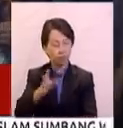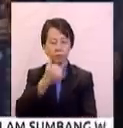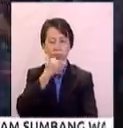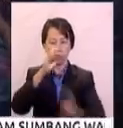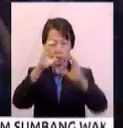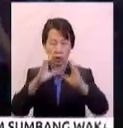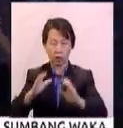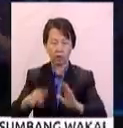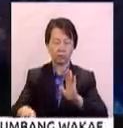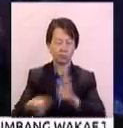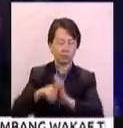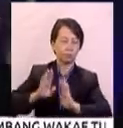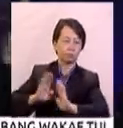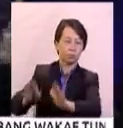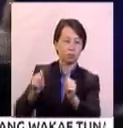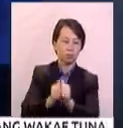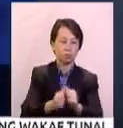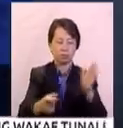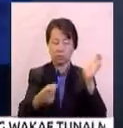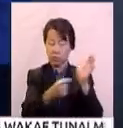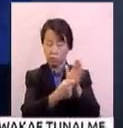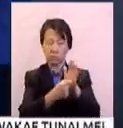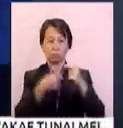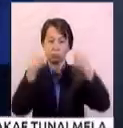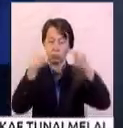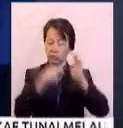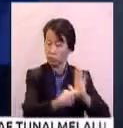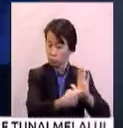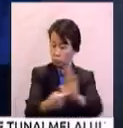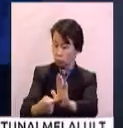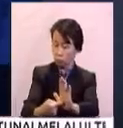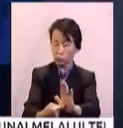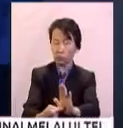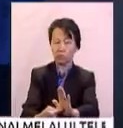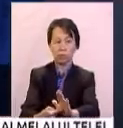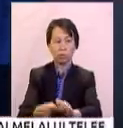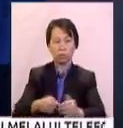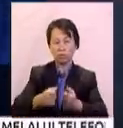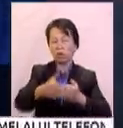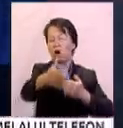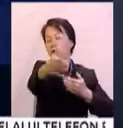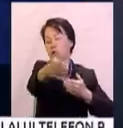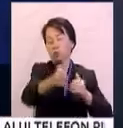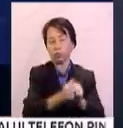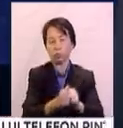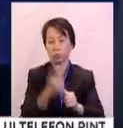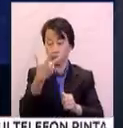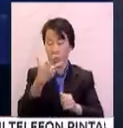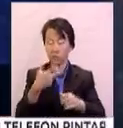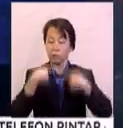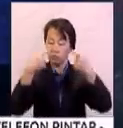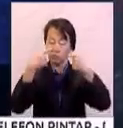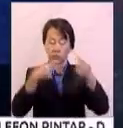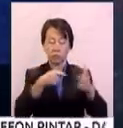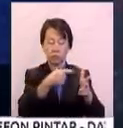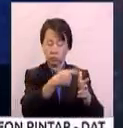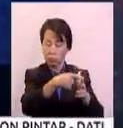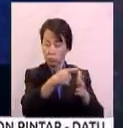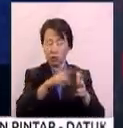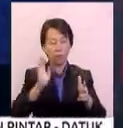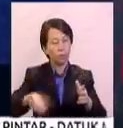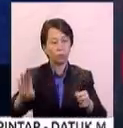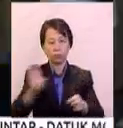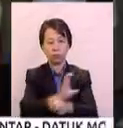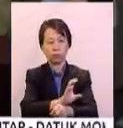terbaik menangkis ialah dengan menyenaraikan kejayaan. Mengakui masih jauh perjalanan, tiga kejayaan yang disenarai masih belum